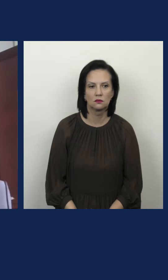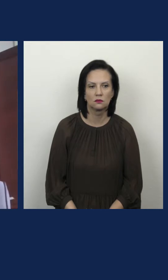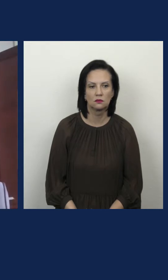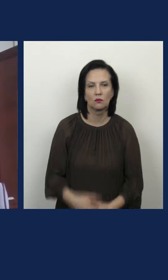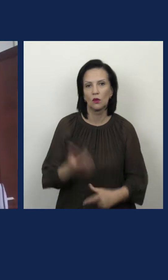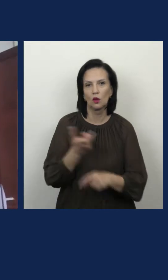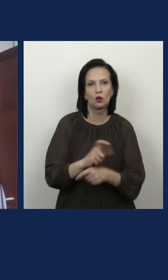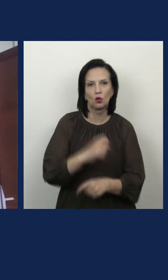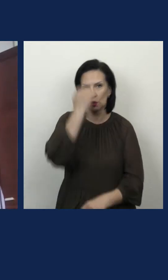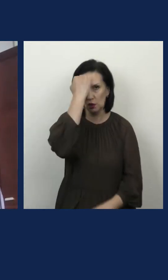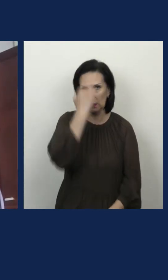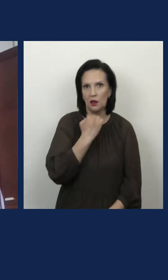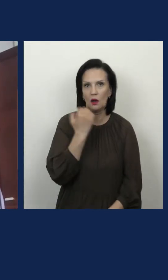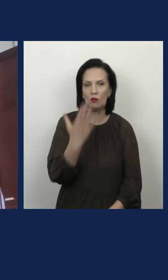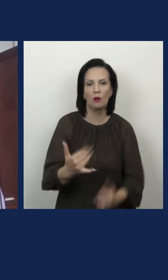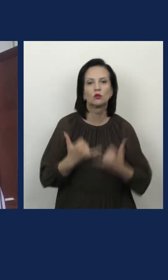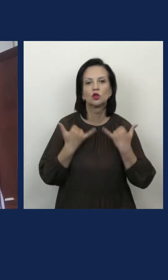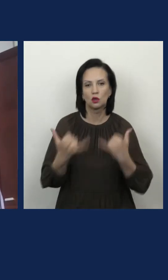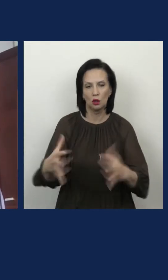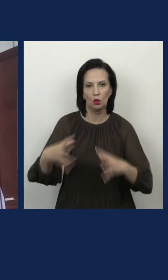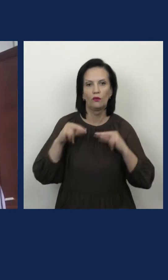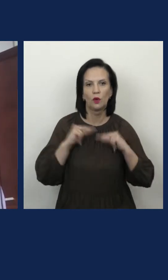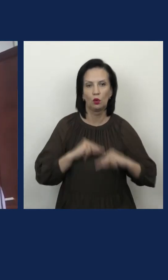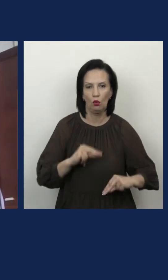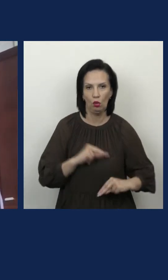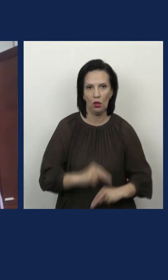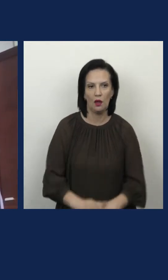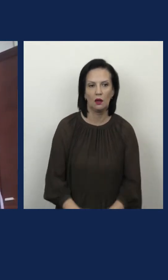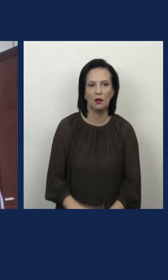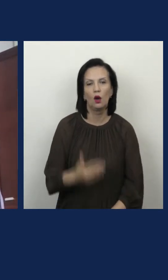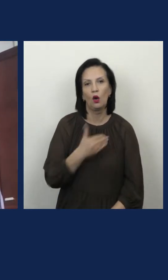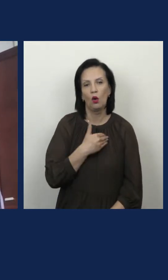Дуже дякуємо вам, шановний колего. Thank you very much, dear colleague.